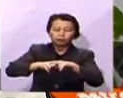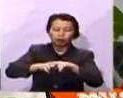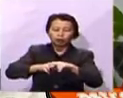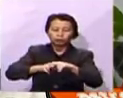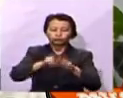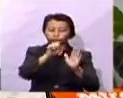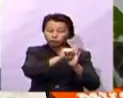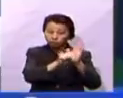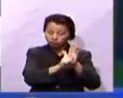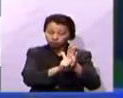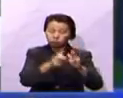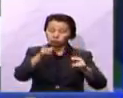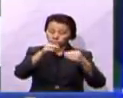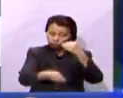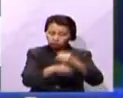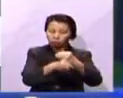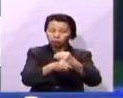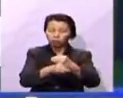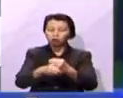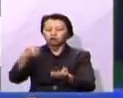maknanya ada kos tambahan.